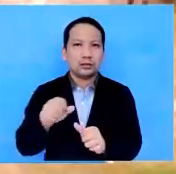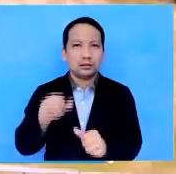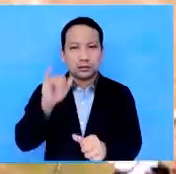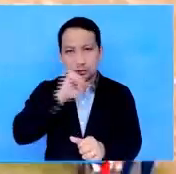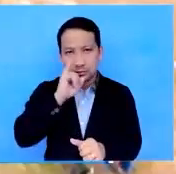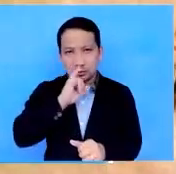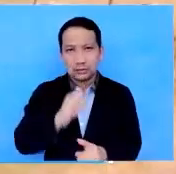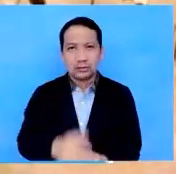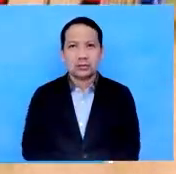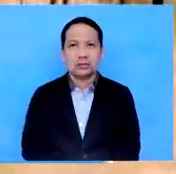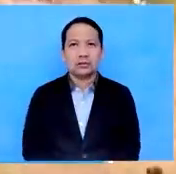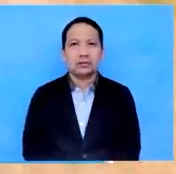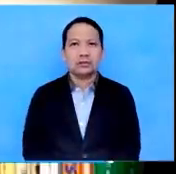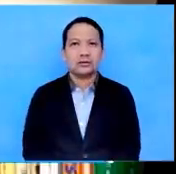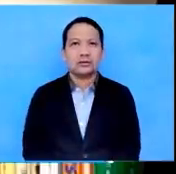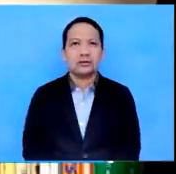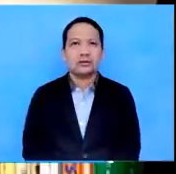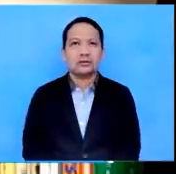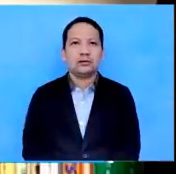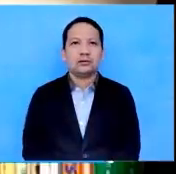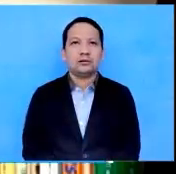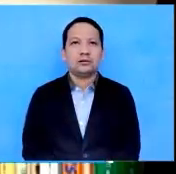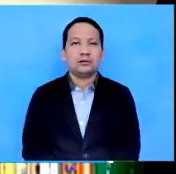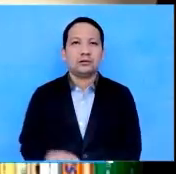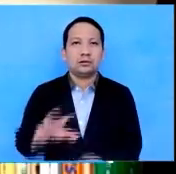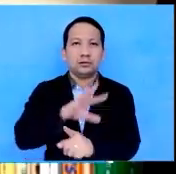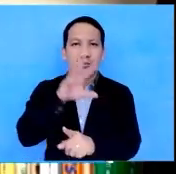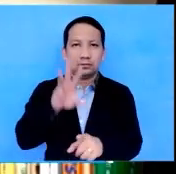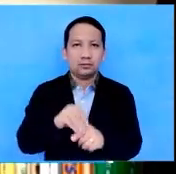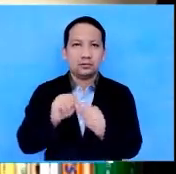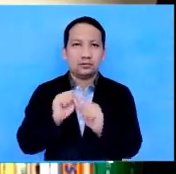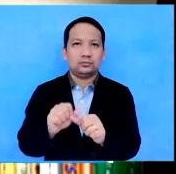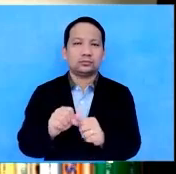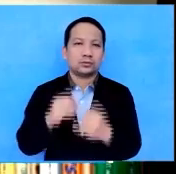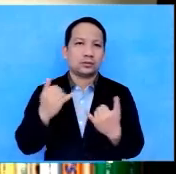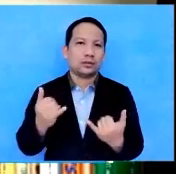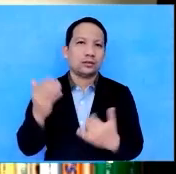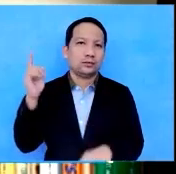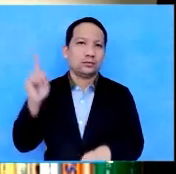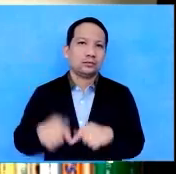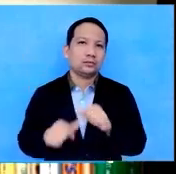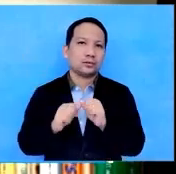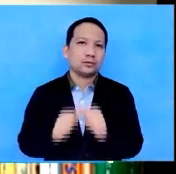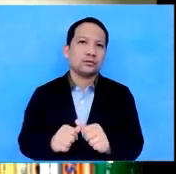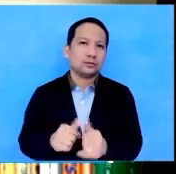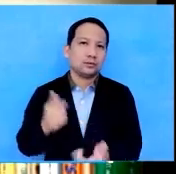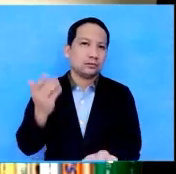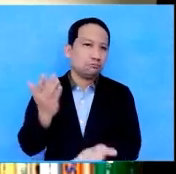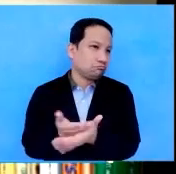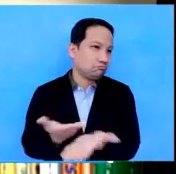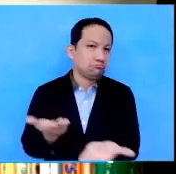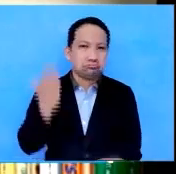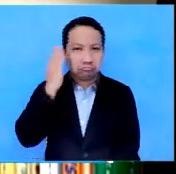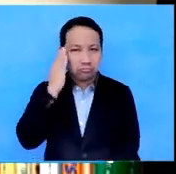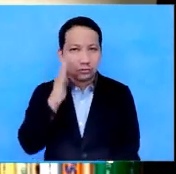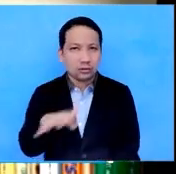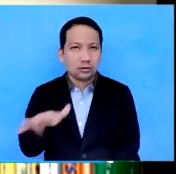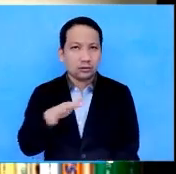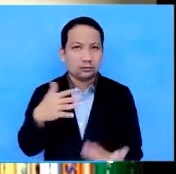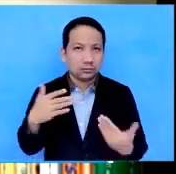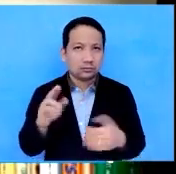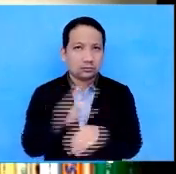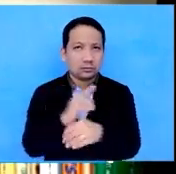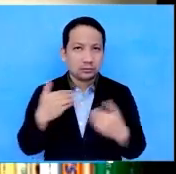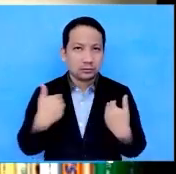culture is not an excuse for cruelty This is not the time anymore that you know um using animals for